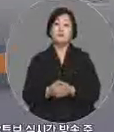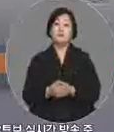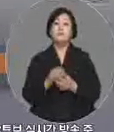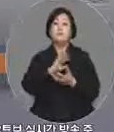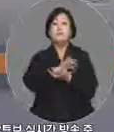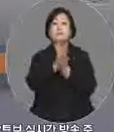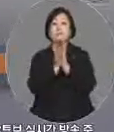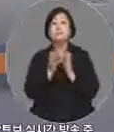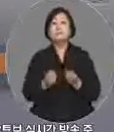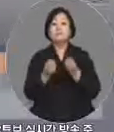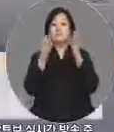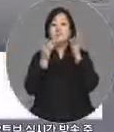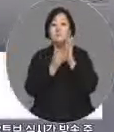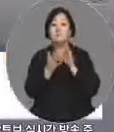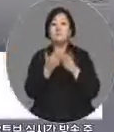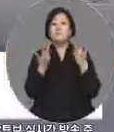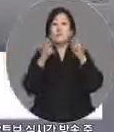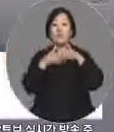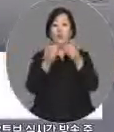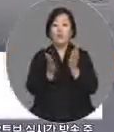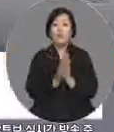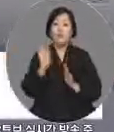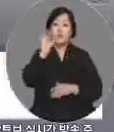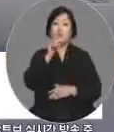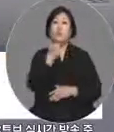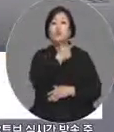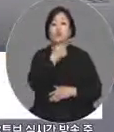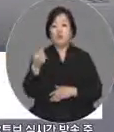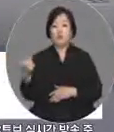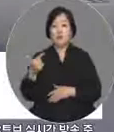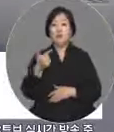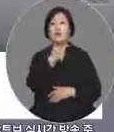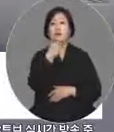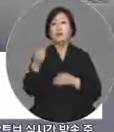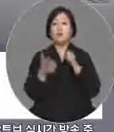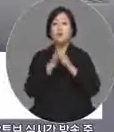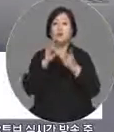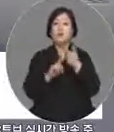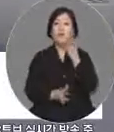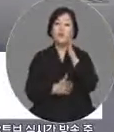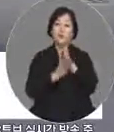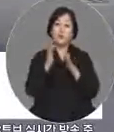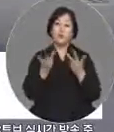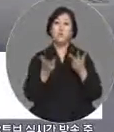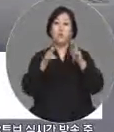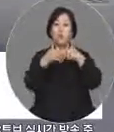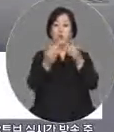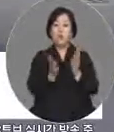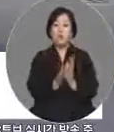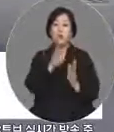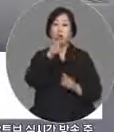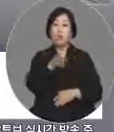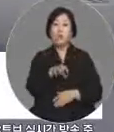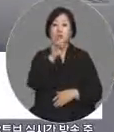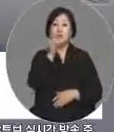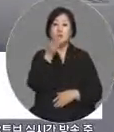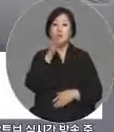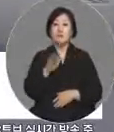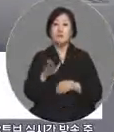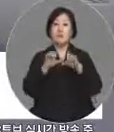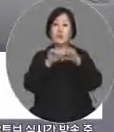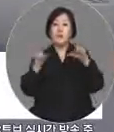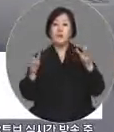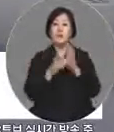장미축제가 열리고 있는 이 울산대공원은요, 전국 최대 또 최고의 도심공원으로 평가를 받고 있는데요. 그런데 한 단계